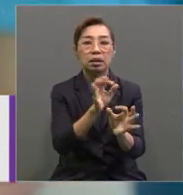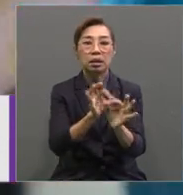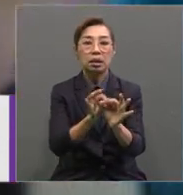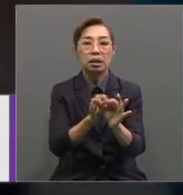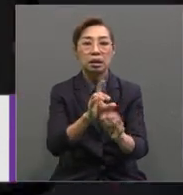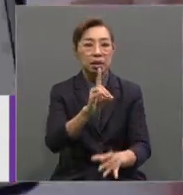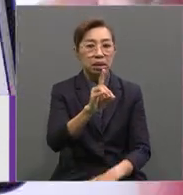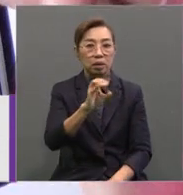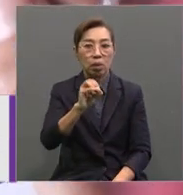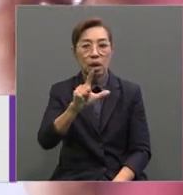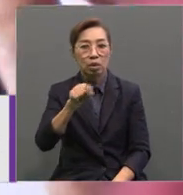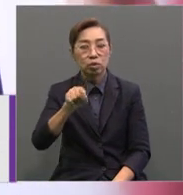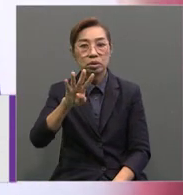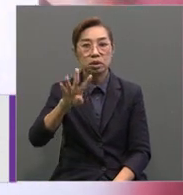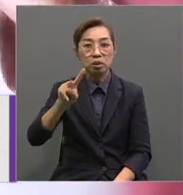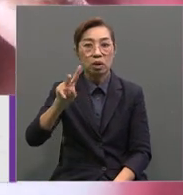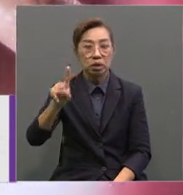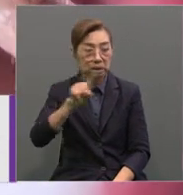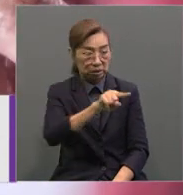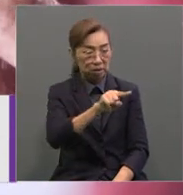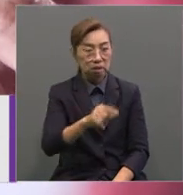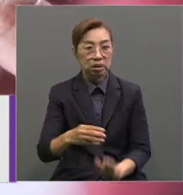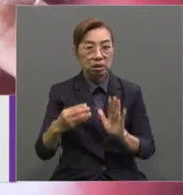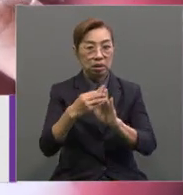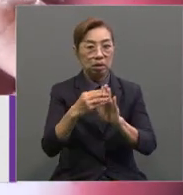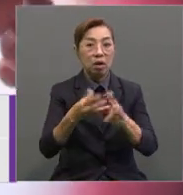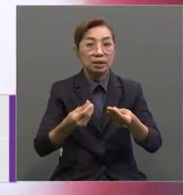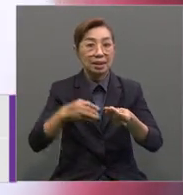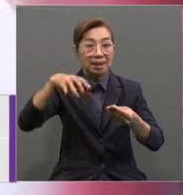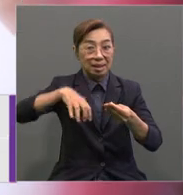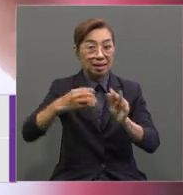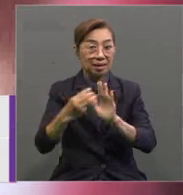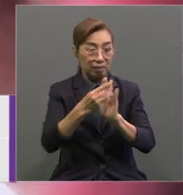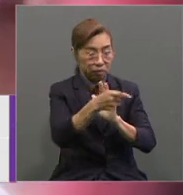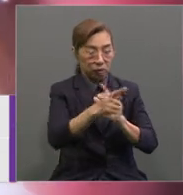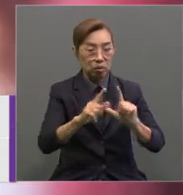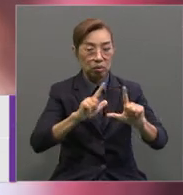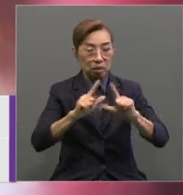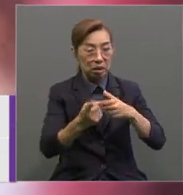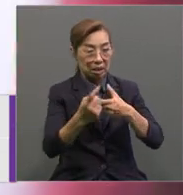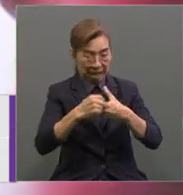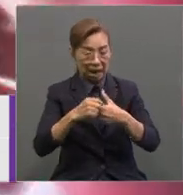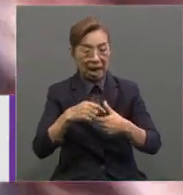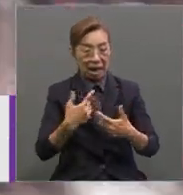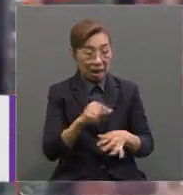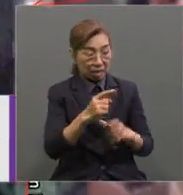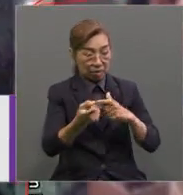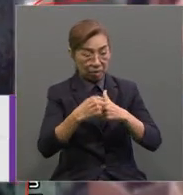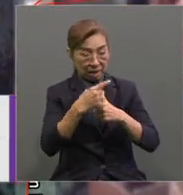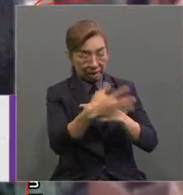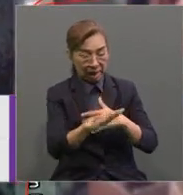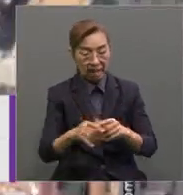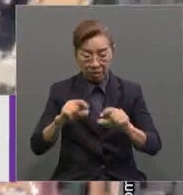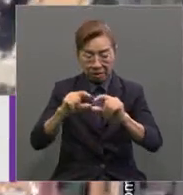คือ d. 421เนี่ยโลโก้เหมือนเลยของกรมที่ดินนะครับส่งลิงก์มาให้ดาวน์โหลดแอปของกรมที่ดิน